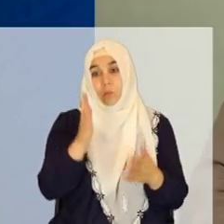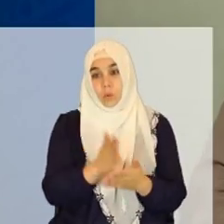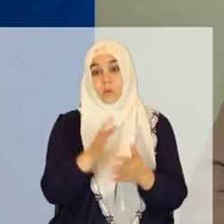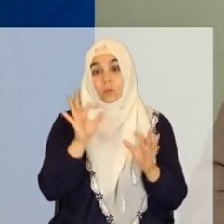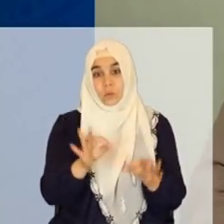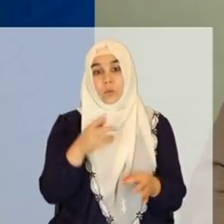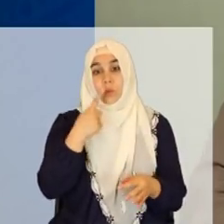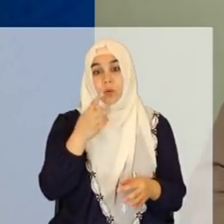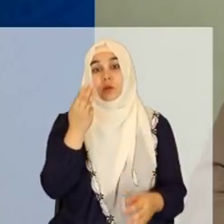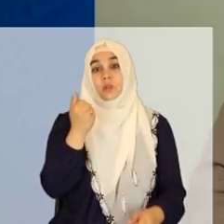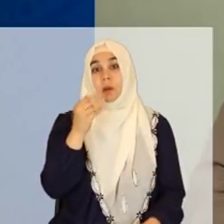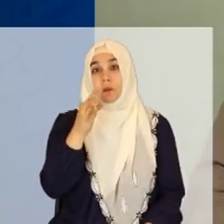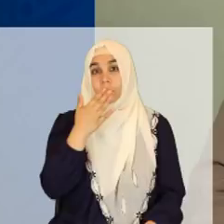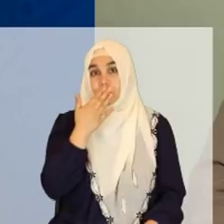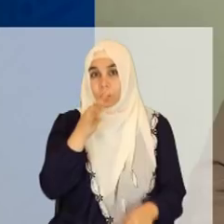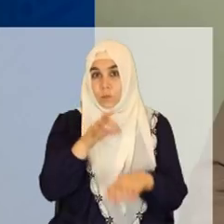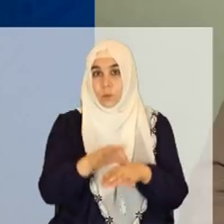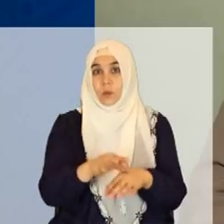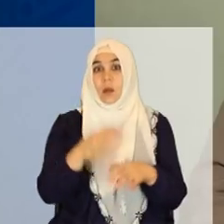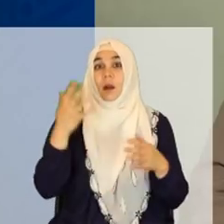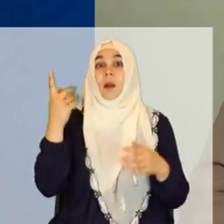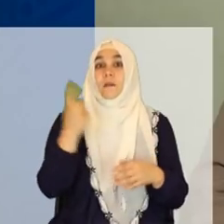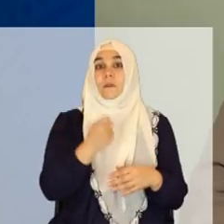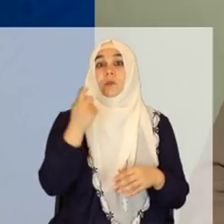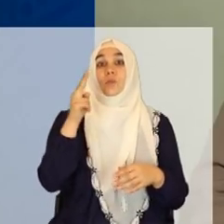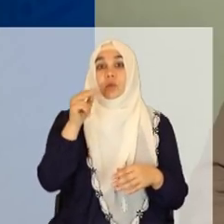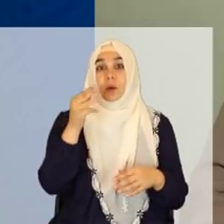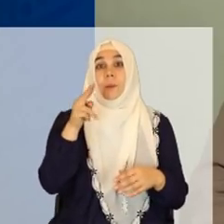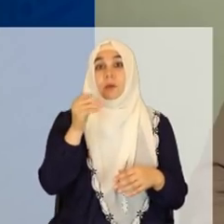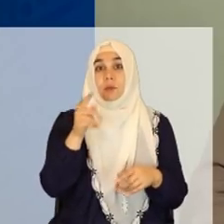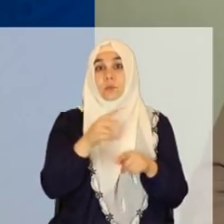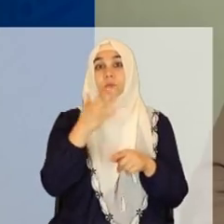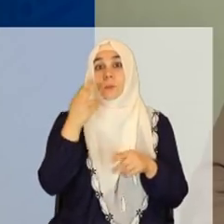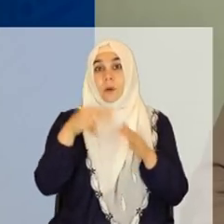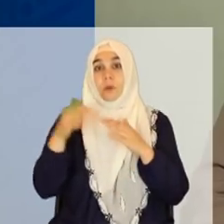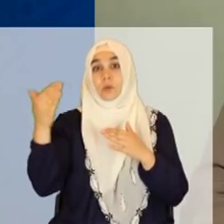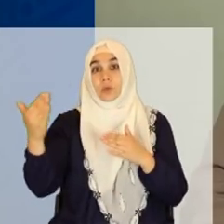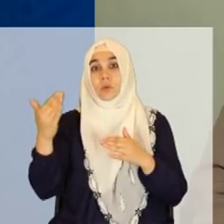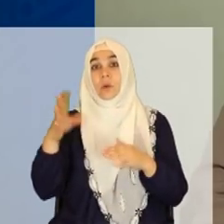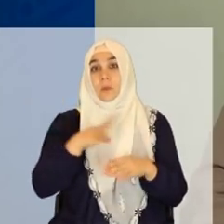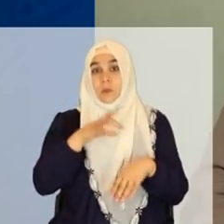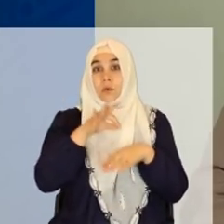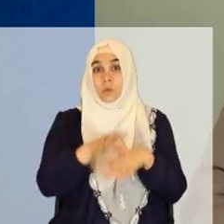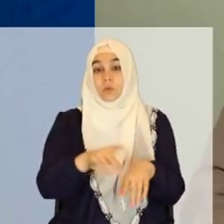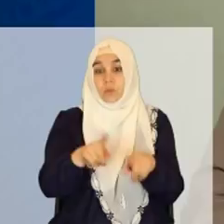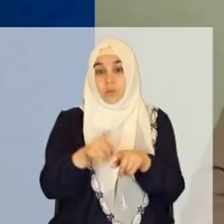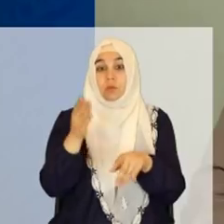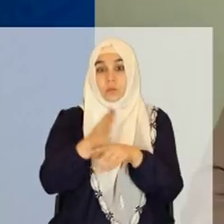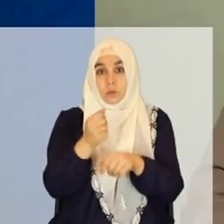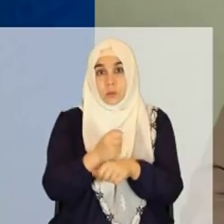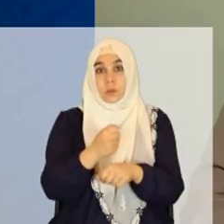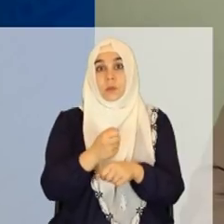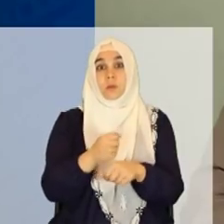to'g'ri. Shavvolda roza bor. Haftani dushanba, payshanba kunlarini Rasul akram alayhisolatu vasallam tutganlar, buni tutinglar, nafl